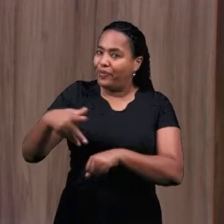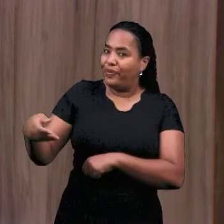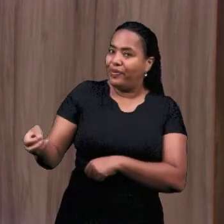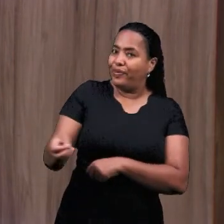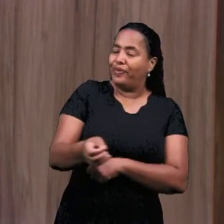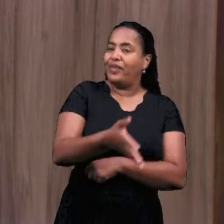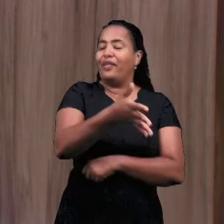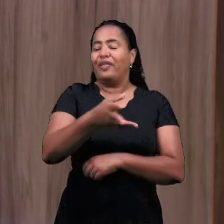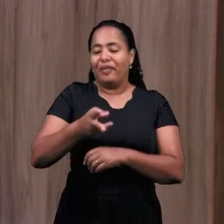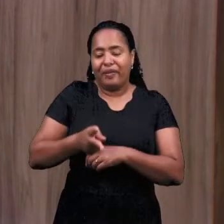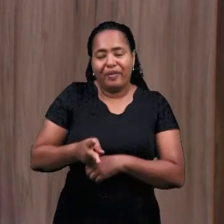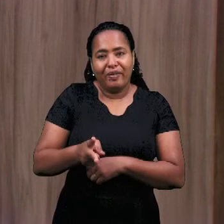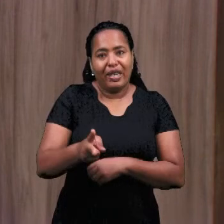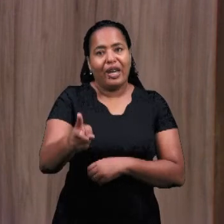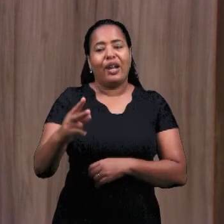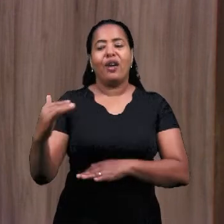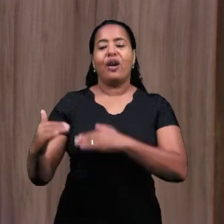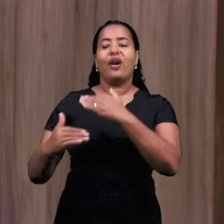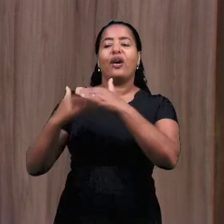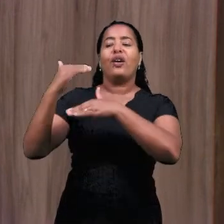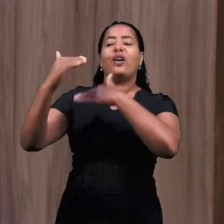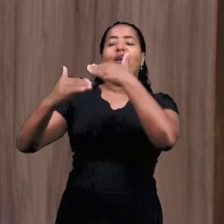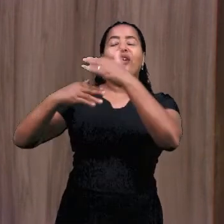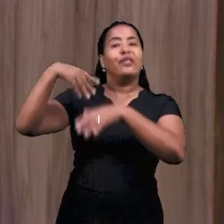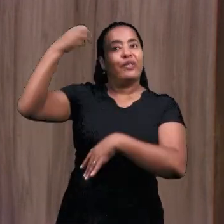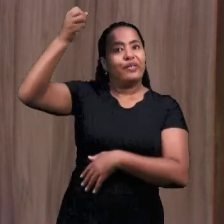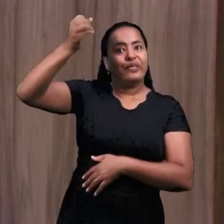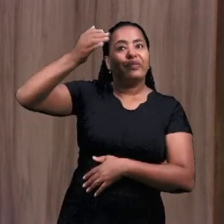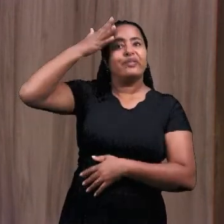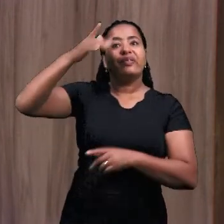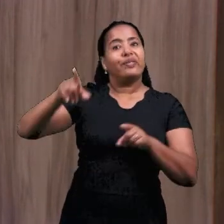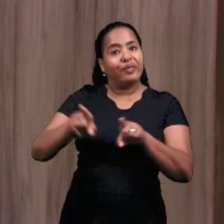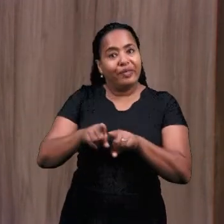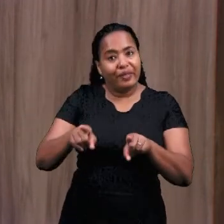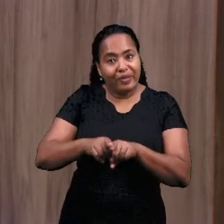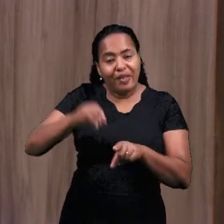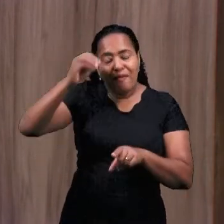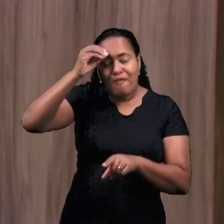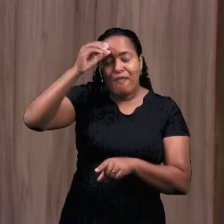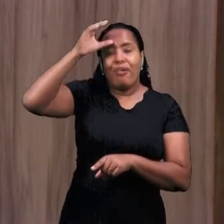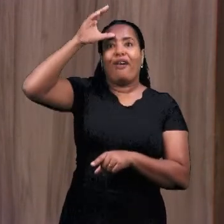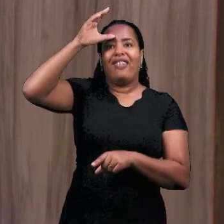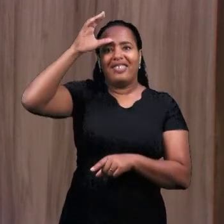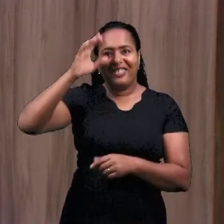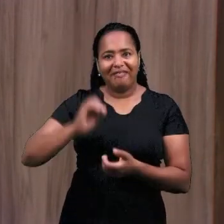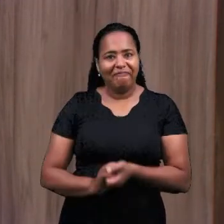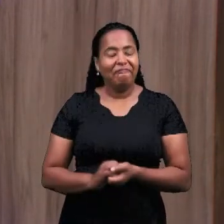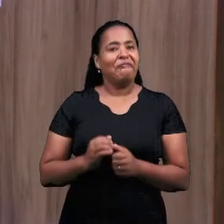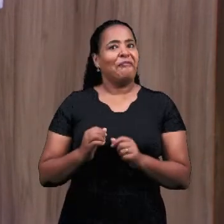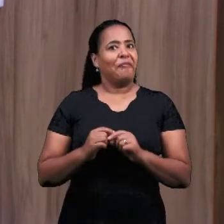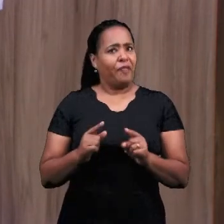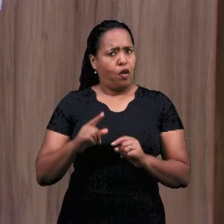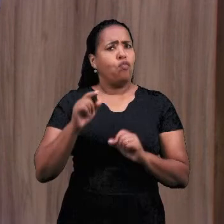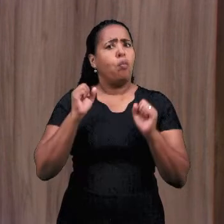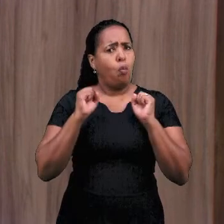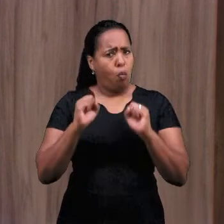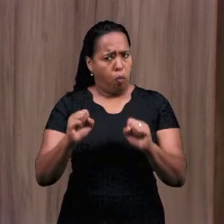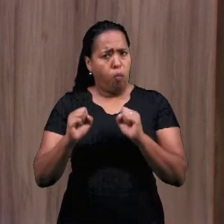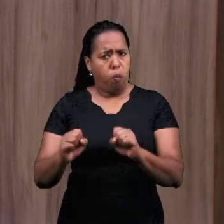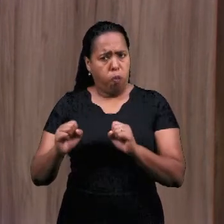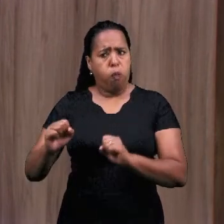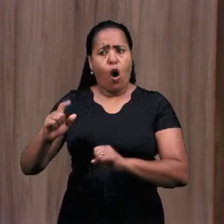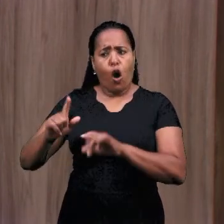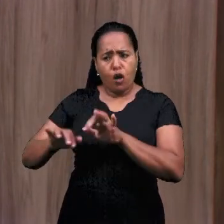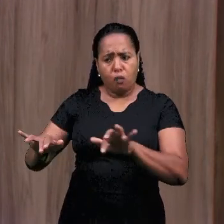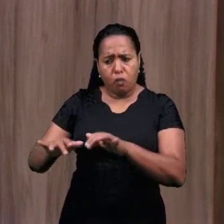pour continuer à grandir dans la grâce et dans la connaissance. Mais vous pouvez laisser toujours